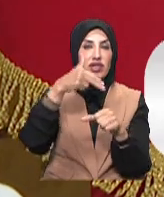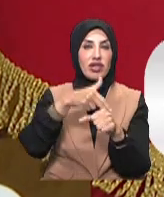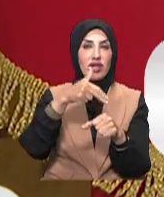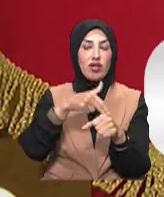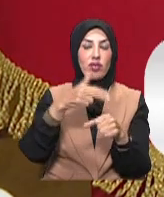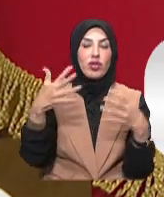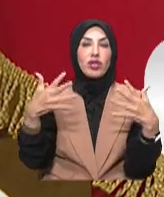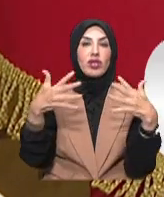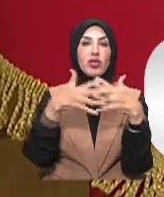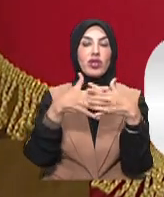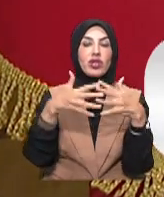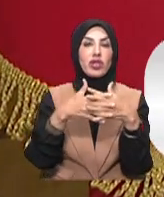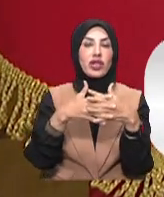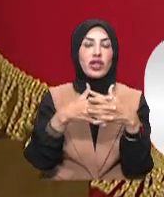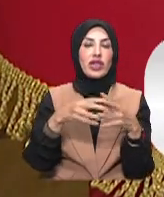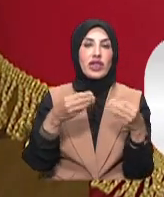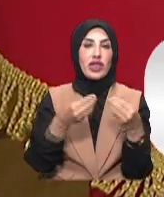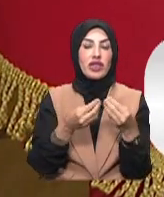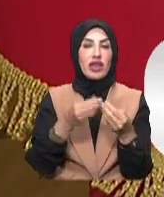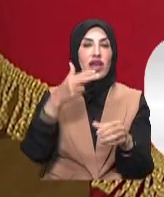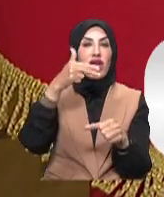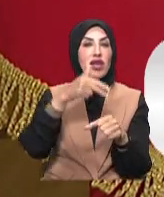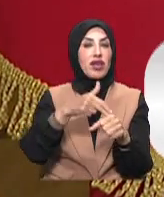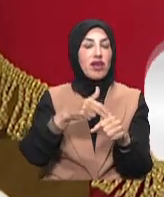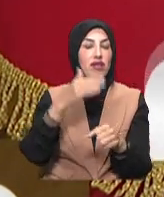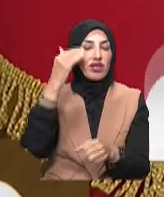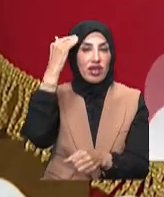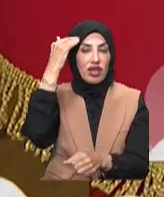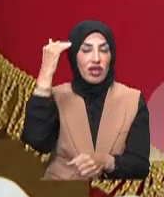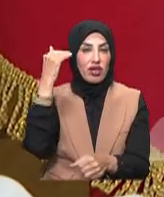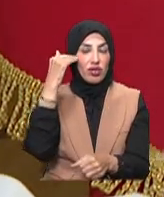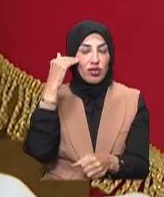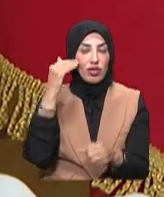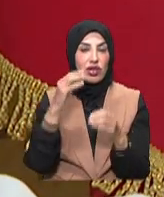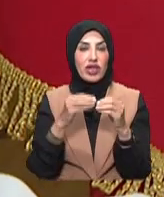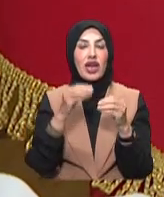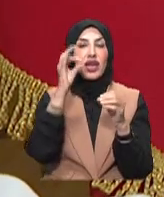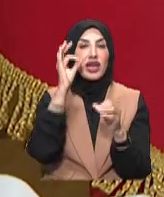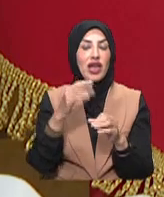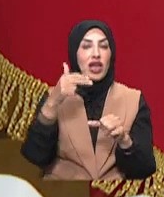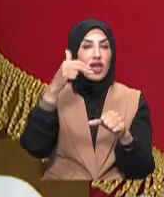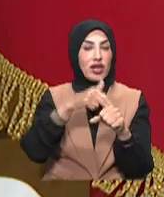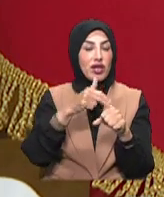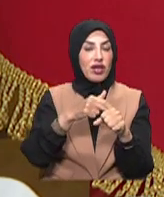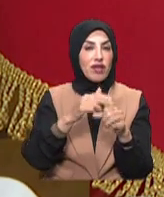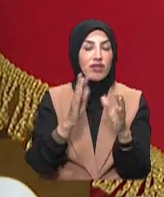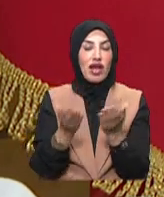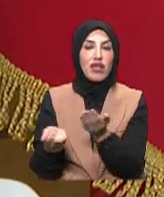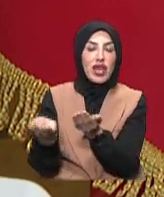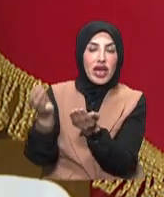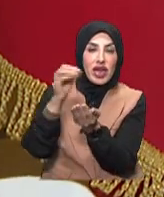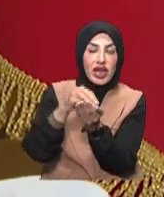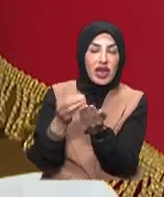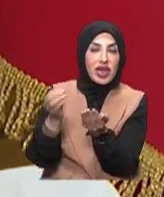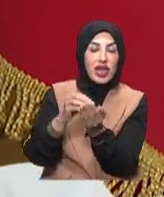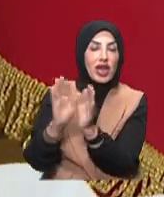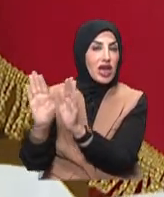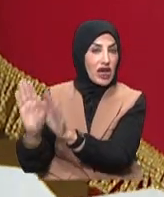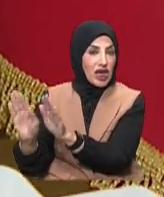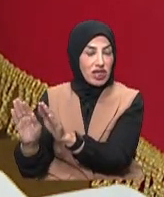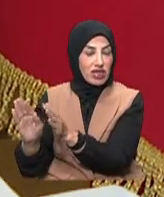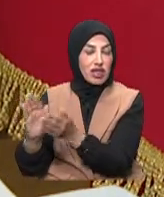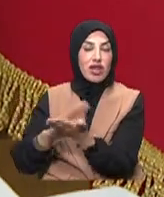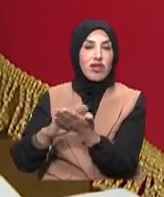النفط الوطنيه الكوريه اتفاقيه تخزين 4 ملايين برميل ان شاء الله من النفط الكويتي